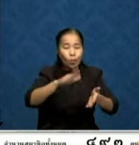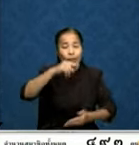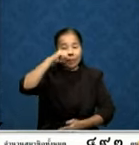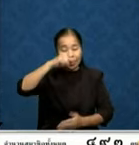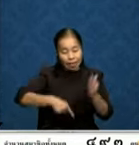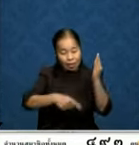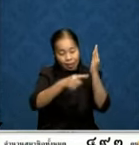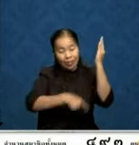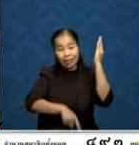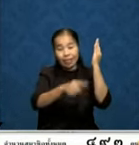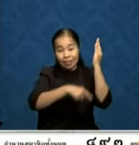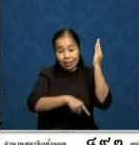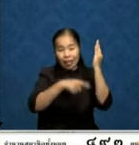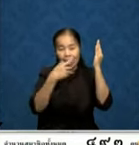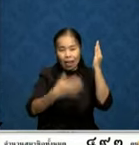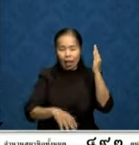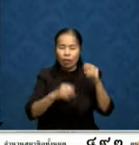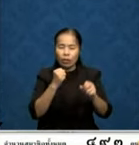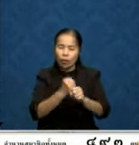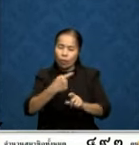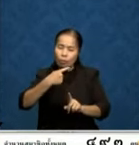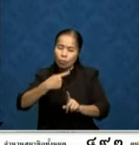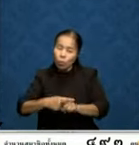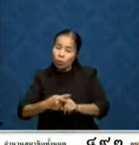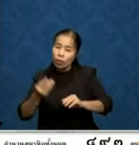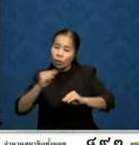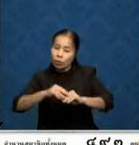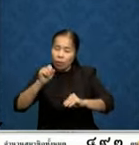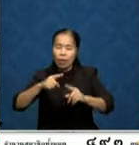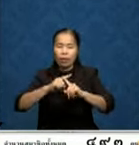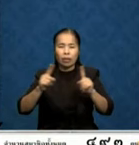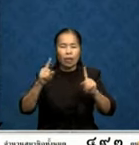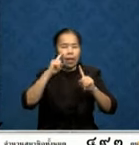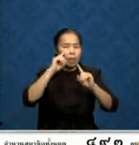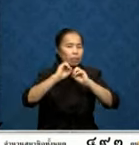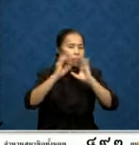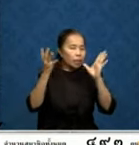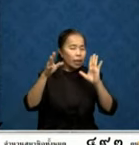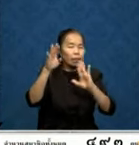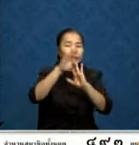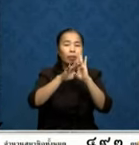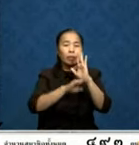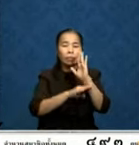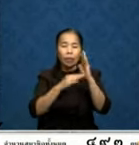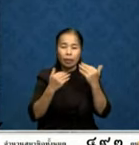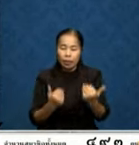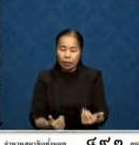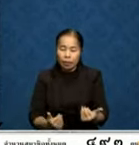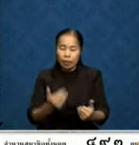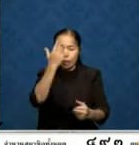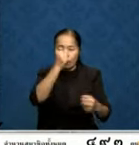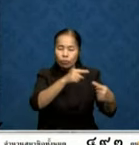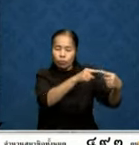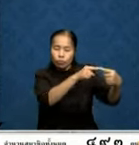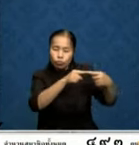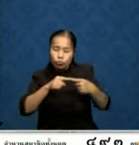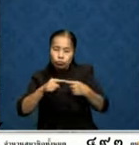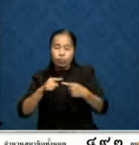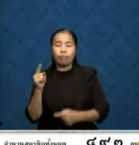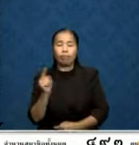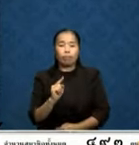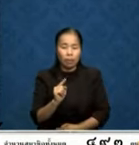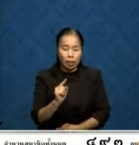ฟหรือเป็นภูแก๊สเนี่ยก่อนแต่หลังจากนั้นเนี่ยยังไม่มีความชัดเจนต่อเนื่องมาว่านโยบายนี้เนี่ยมันสืบเนื่องมาจนถึง